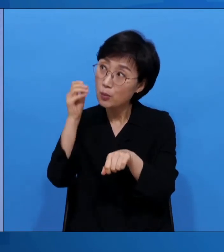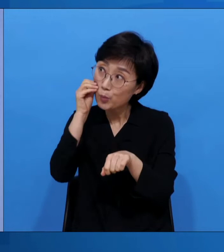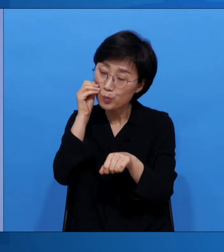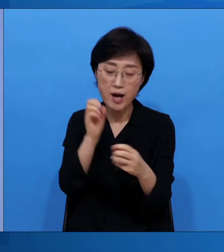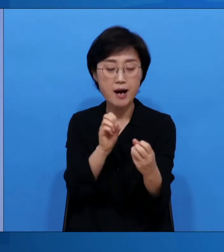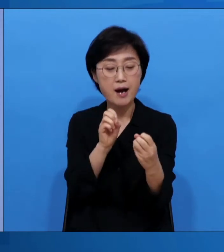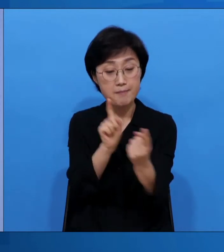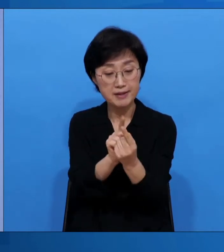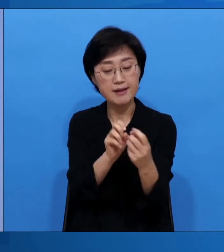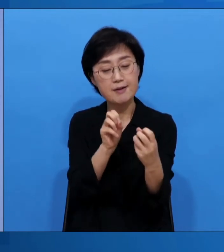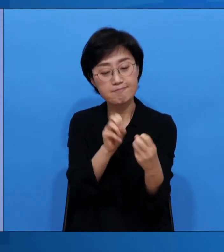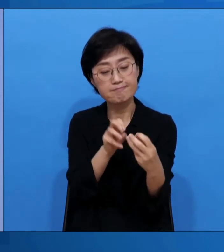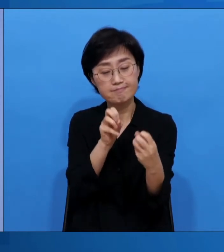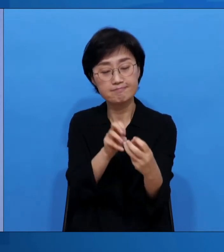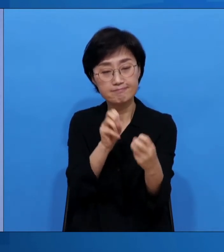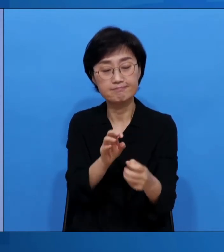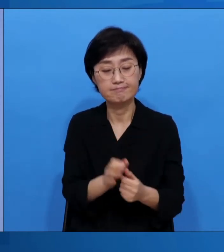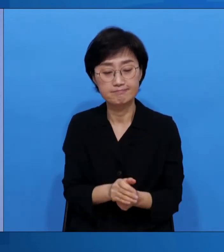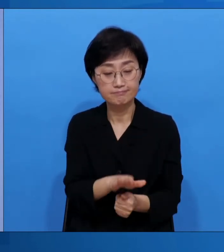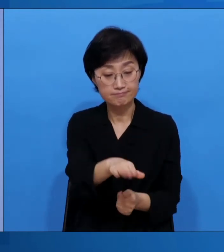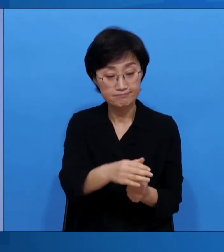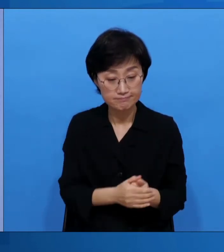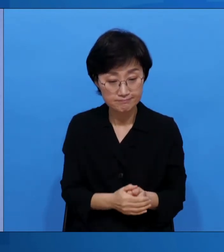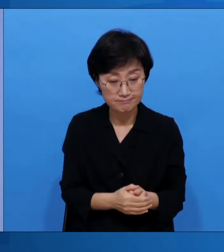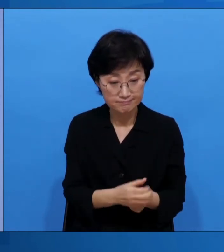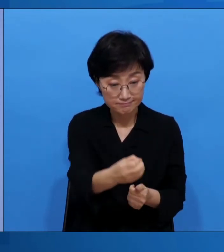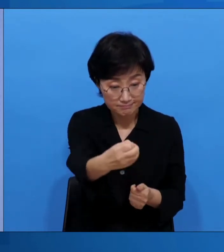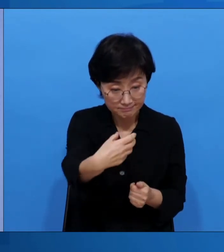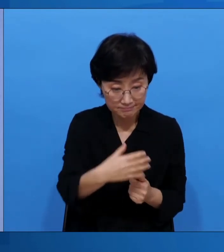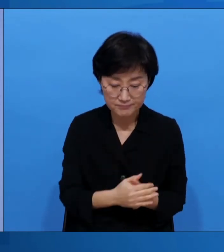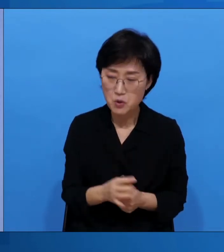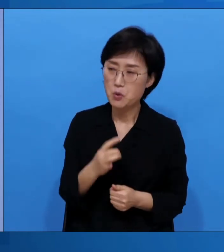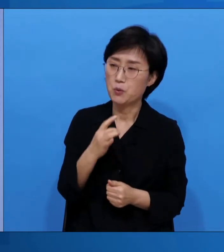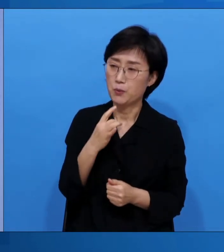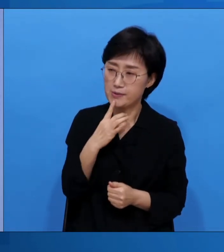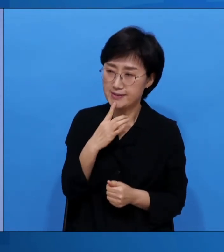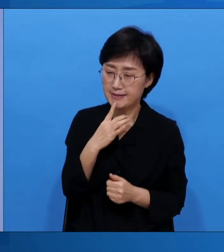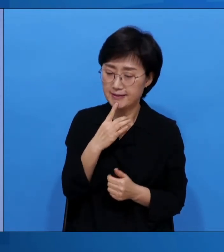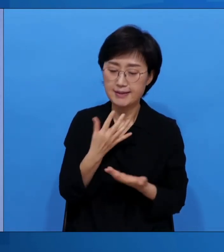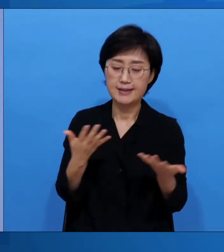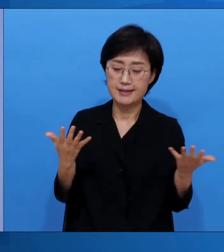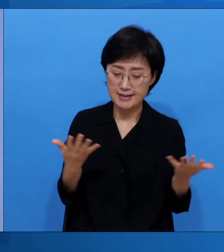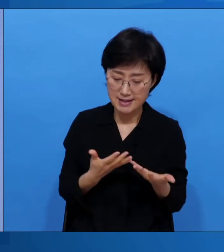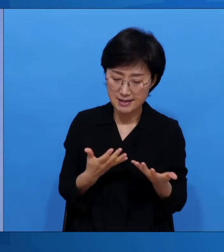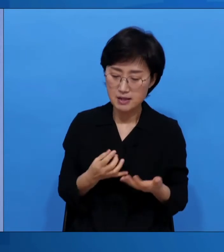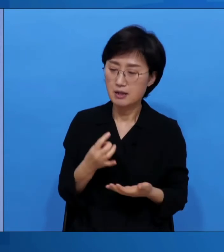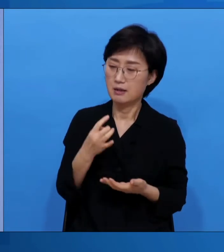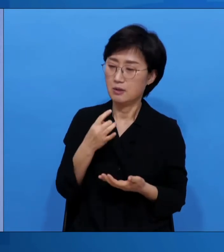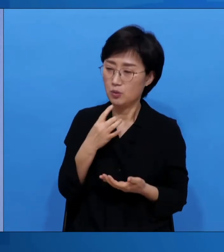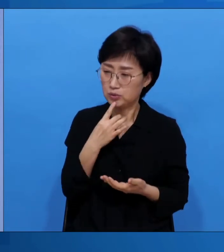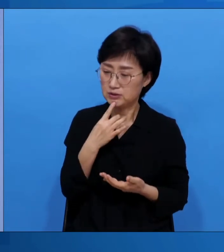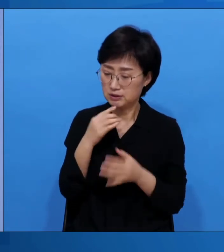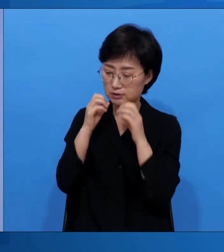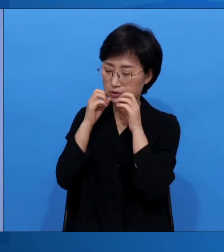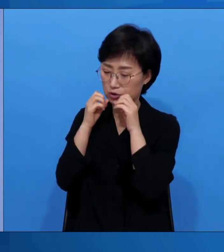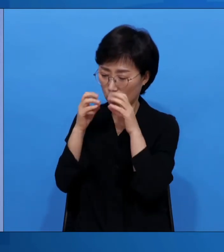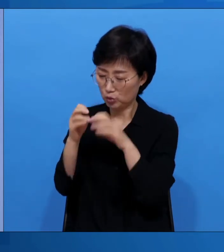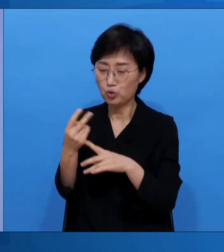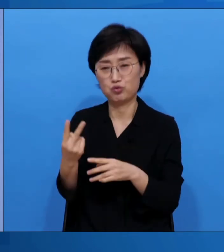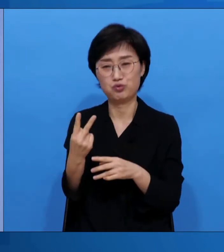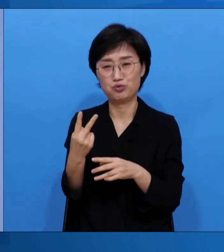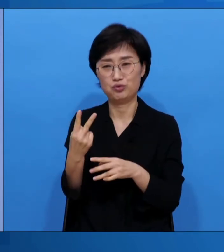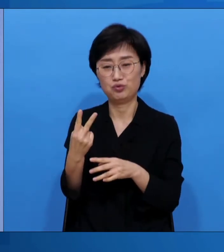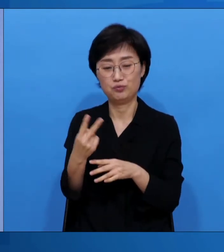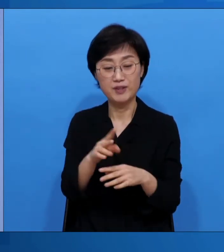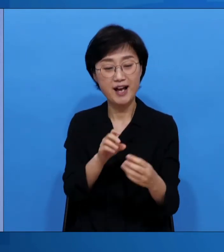during the Sundays, we'll go and talk with each other. 이 사람은 오직 사업 전도 이것밖에 없어요. 그러면 전도된 얘기를 한다니까요. And this person is all about her business and